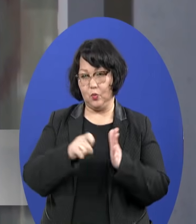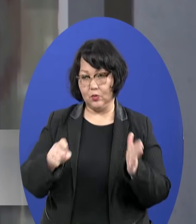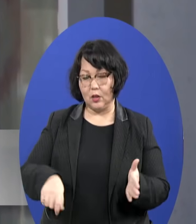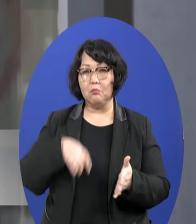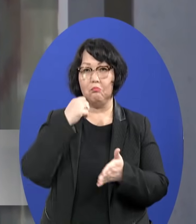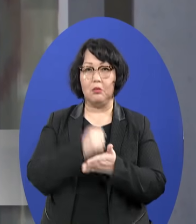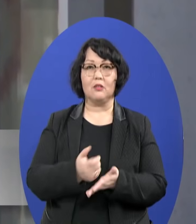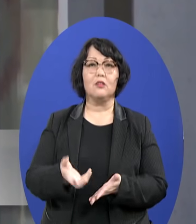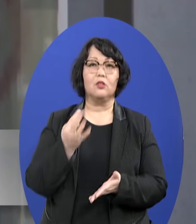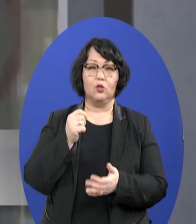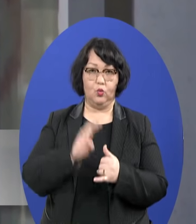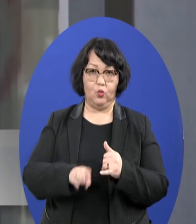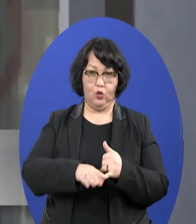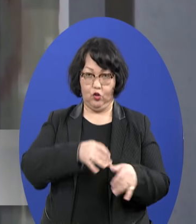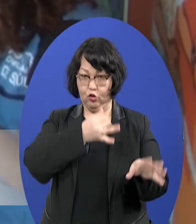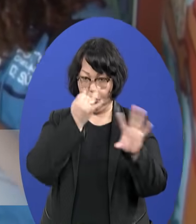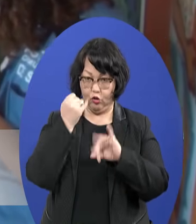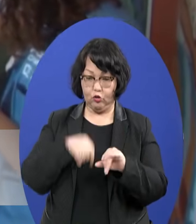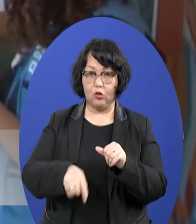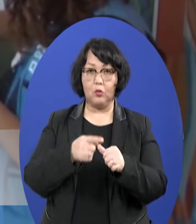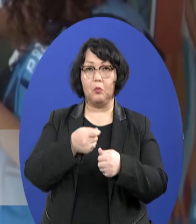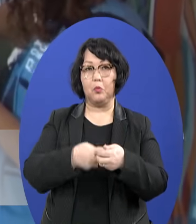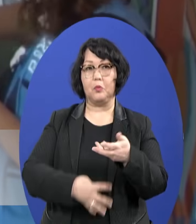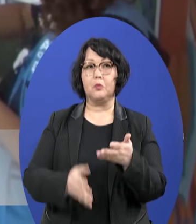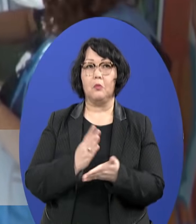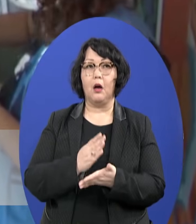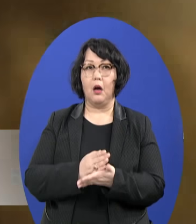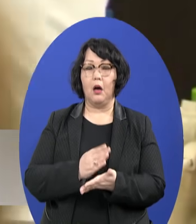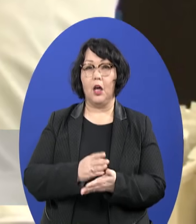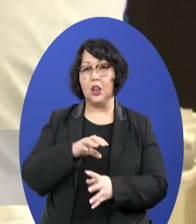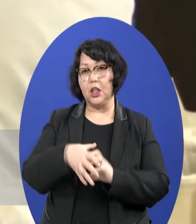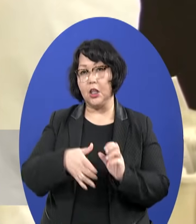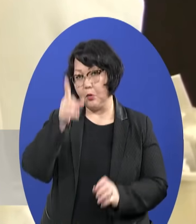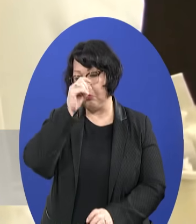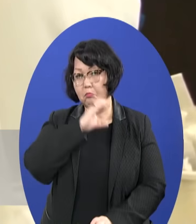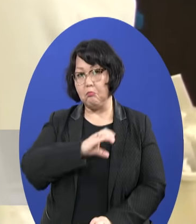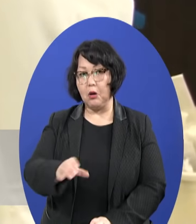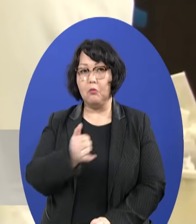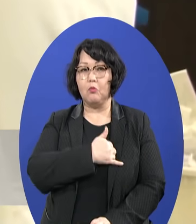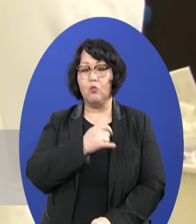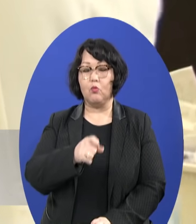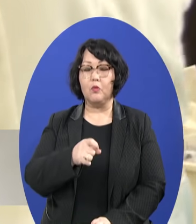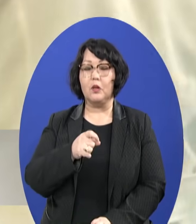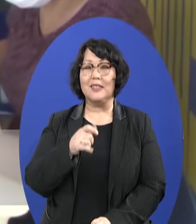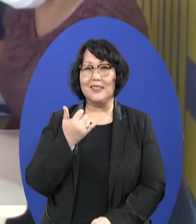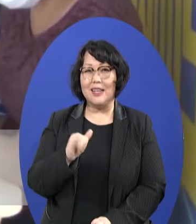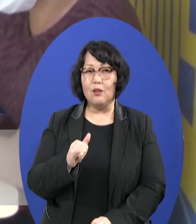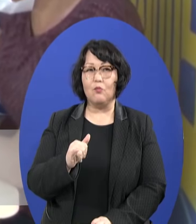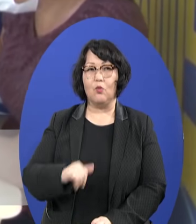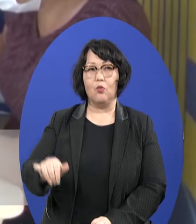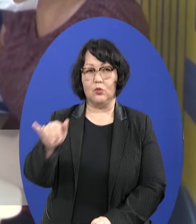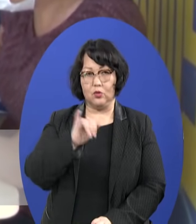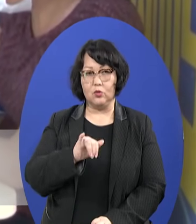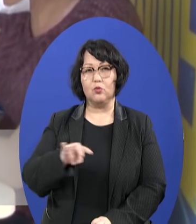тохиолдол сүүлийн 7 оногт бүртгэгдээд байгааг мэдээлсэн юм. За дэлхийн эрүүл мэндийн байгууллагын тэргүүн зарим бүс нутагт халдварын тархалт,